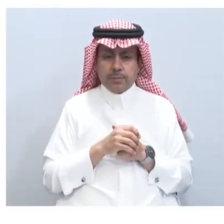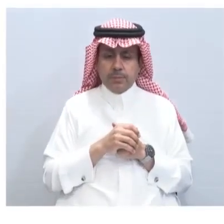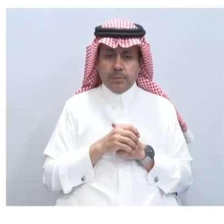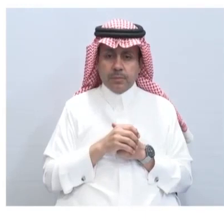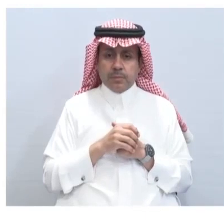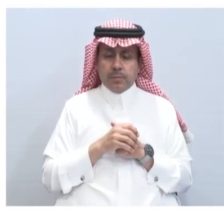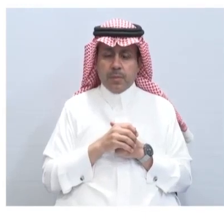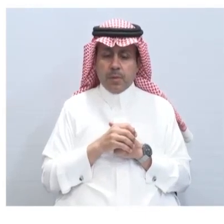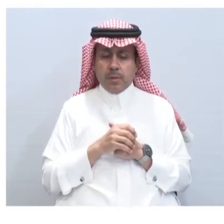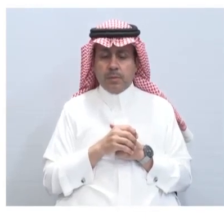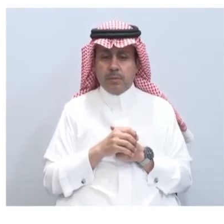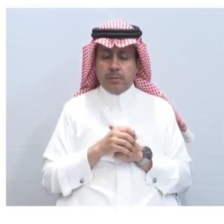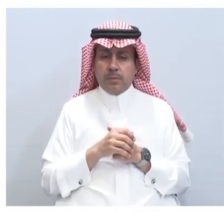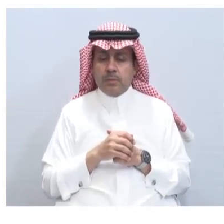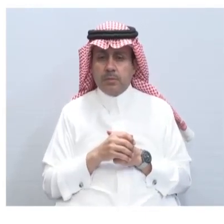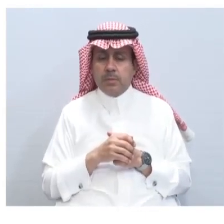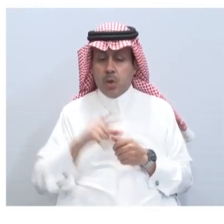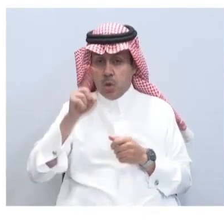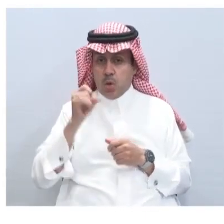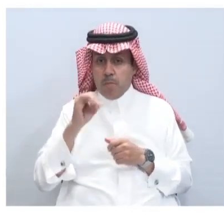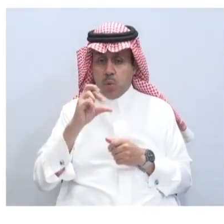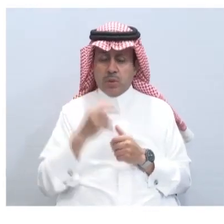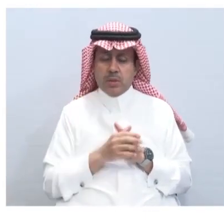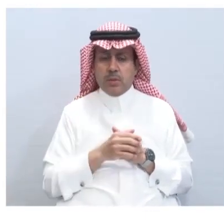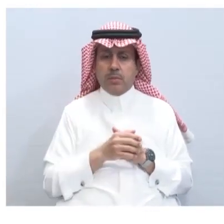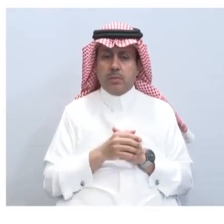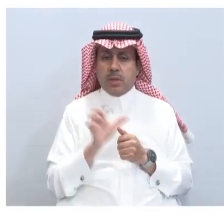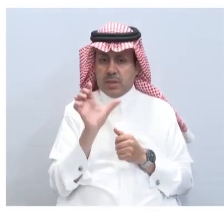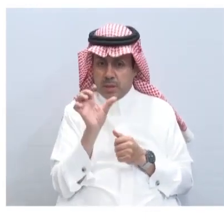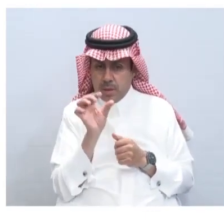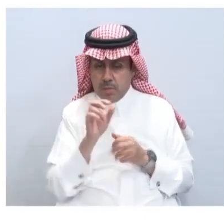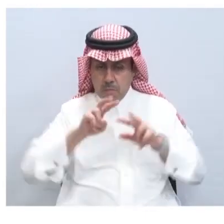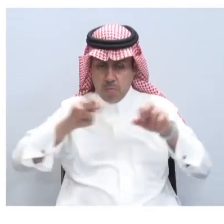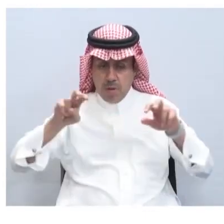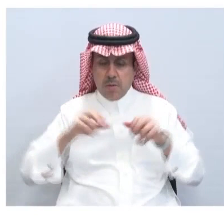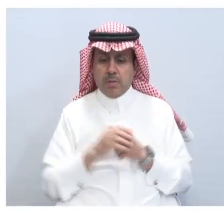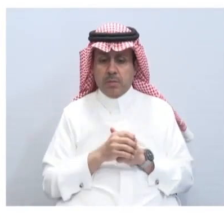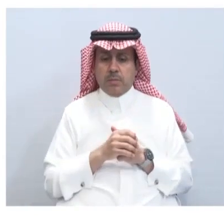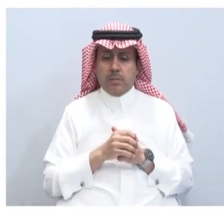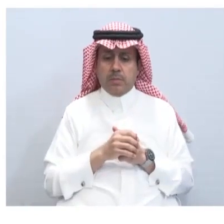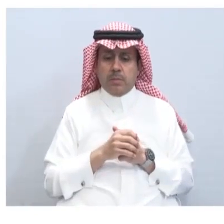اوامر وهنالك مثل رموز تضعها لتقوم بتضييق نطاق البحث